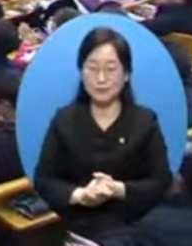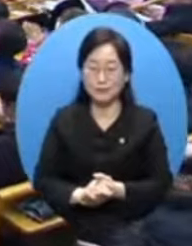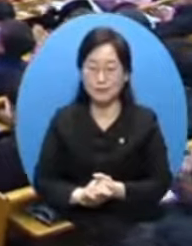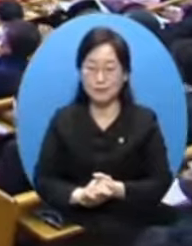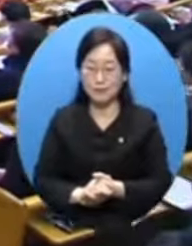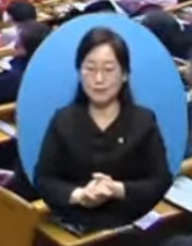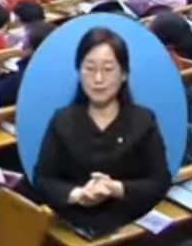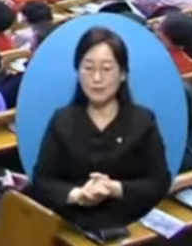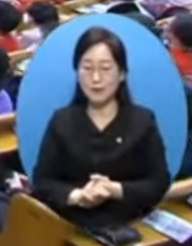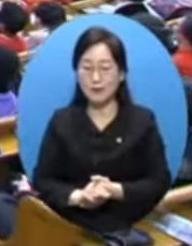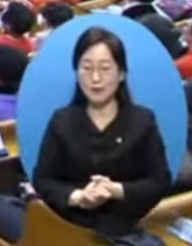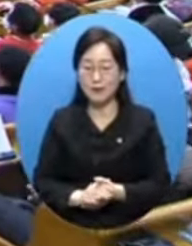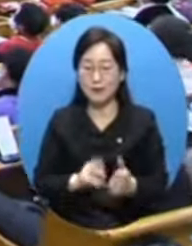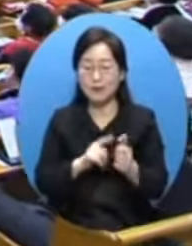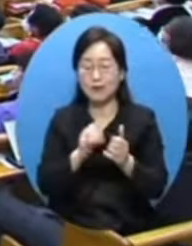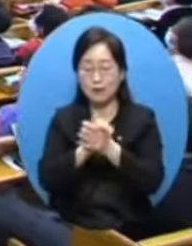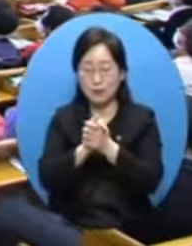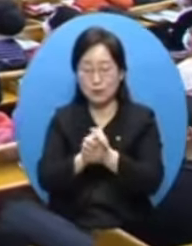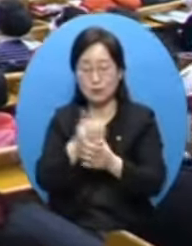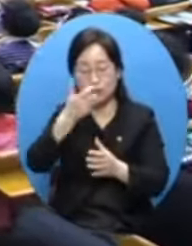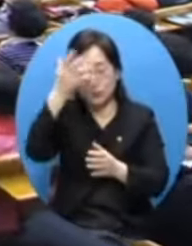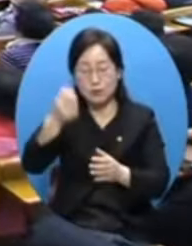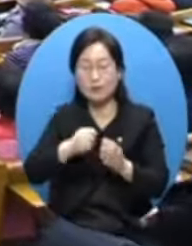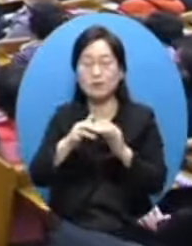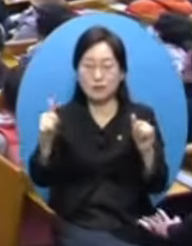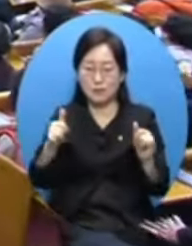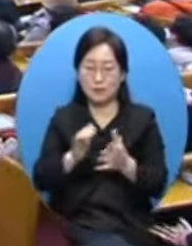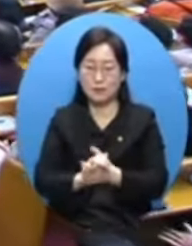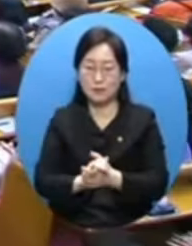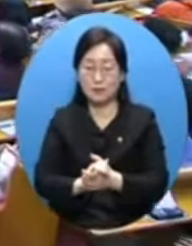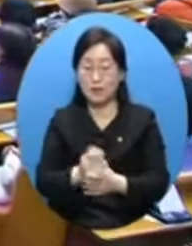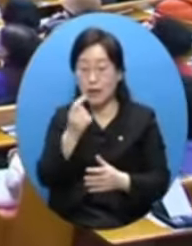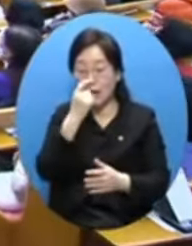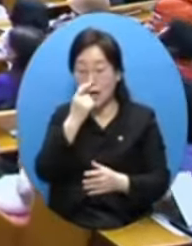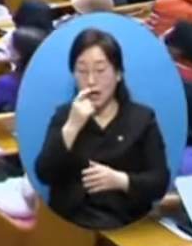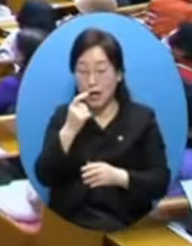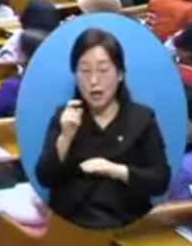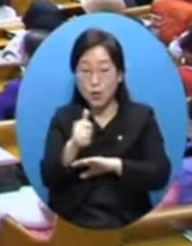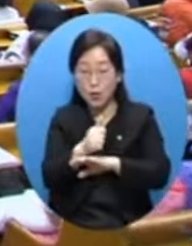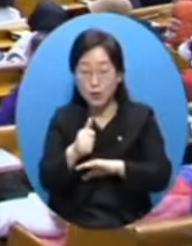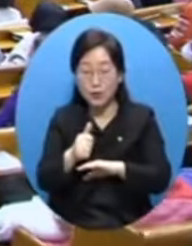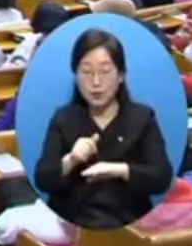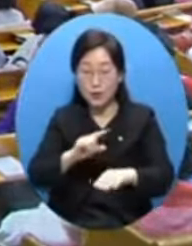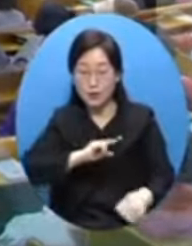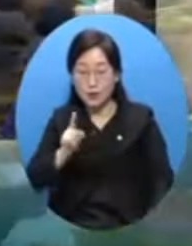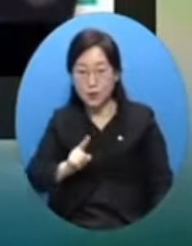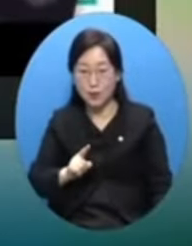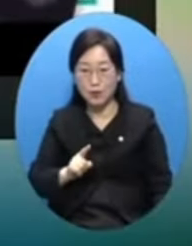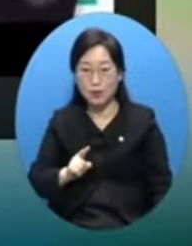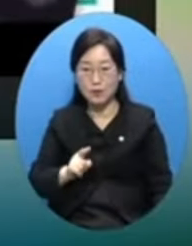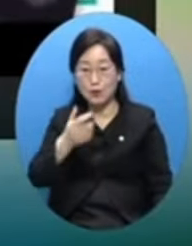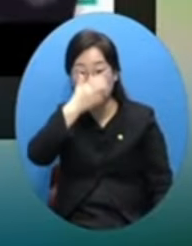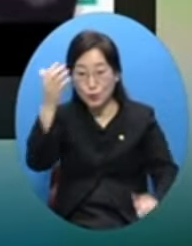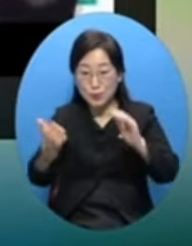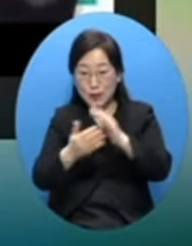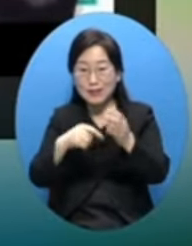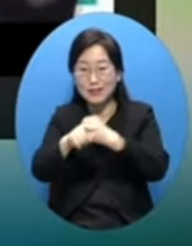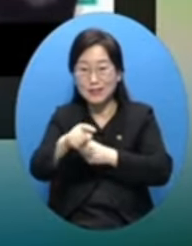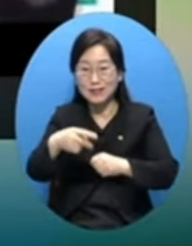할렐루야 그는 기도하는 사람 꿈꾸는 사람이었습니다 그래서 학원 이름을 드림을 쉬한다 하는에서